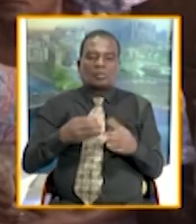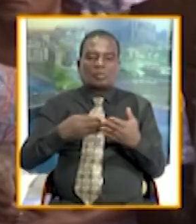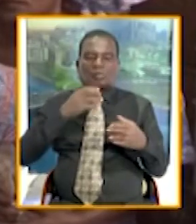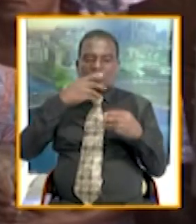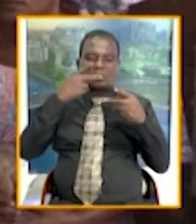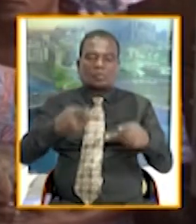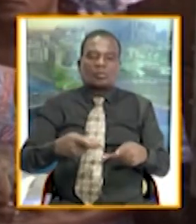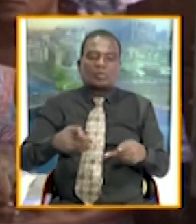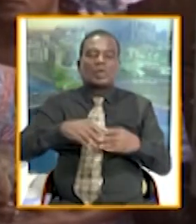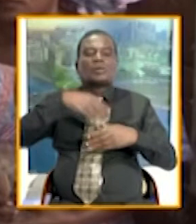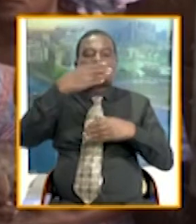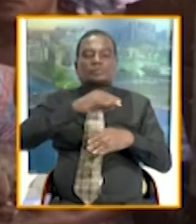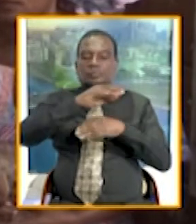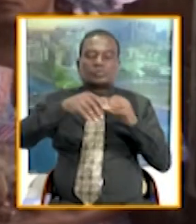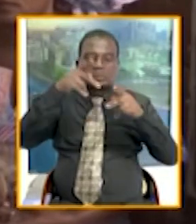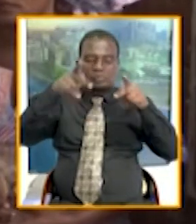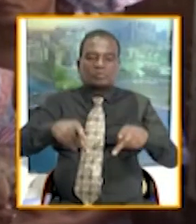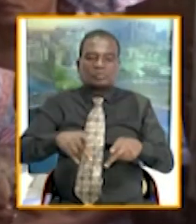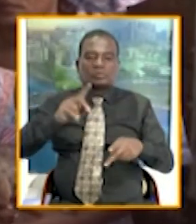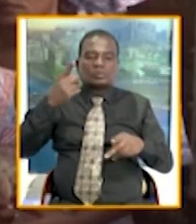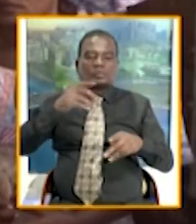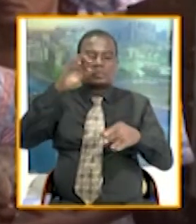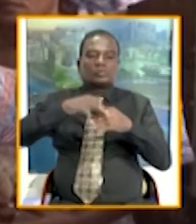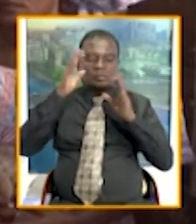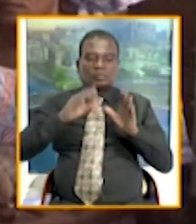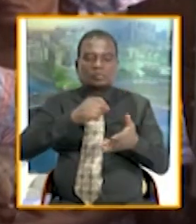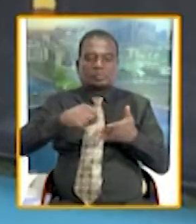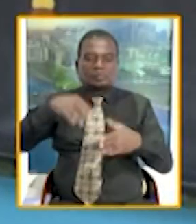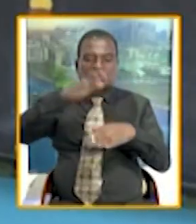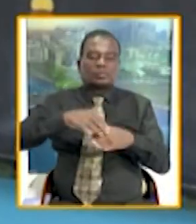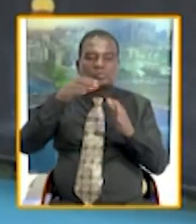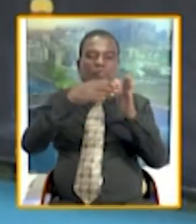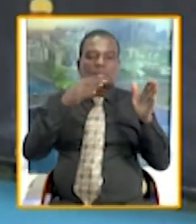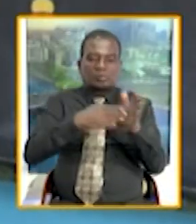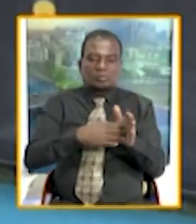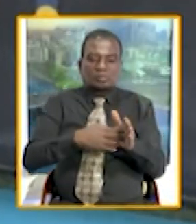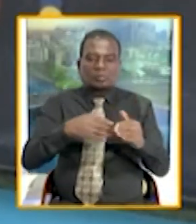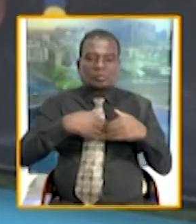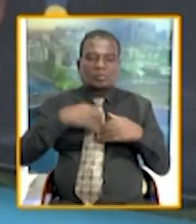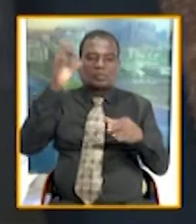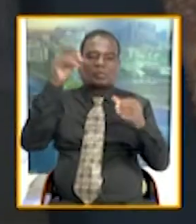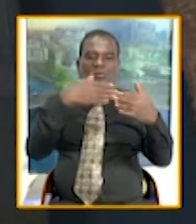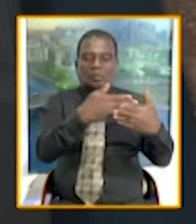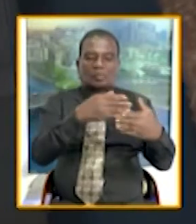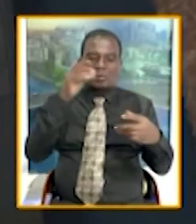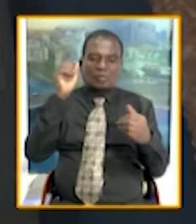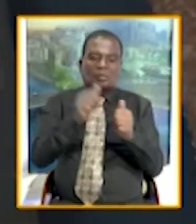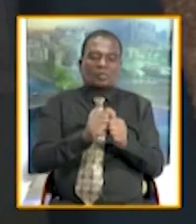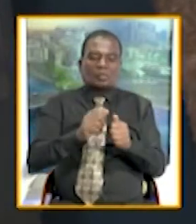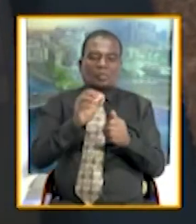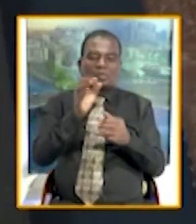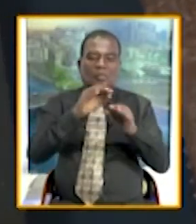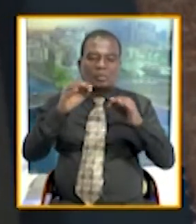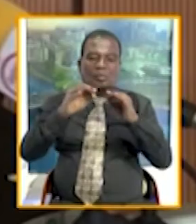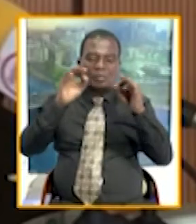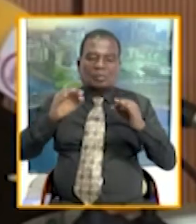En dehors de ces personnes identifiées, seuls les électeurs inscrits sur la liste électorale du bureau y auront accès avec des formalités de